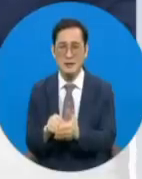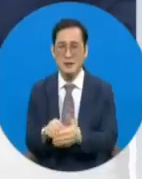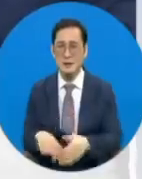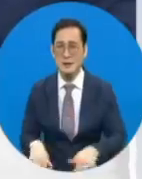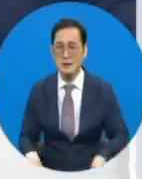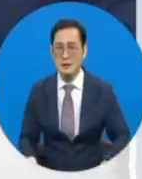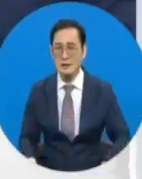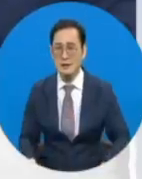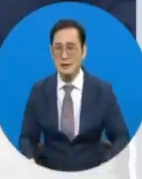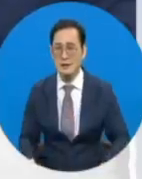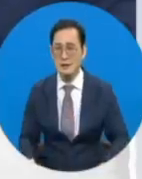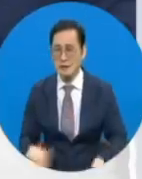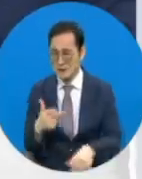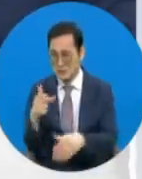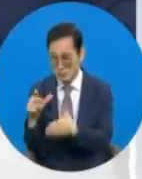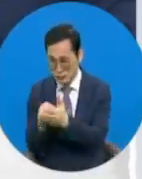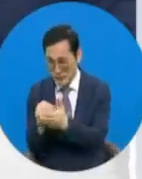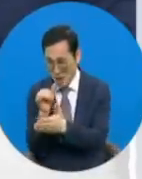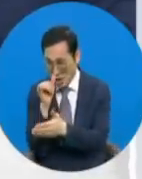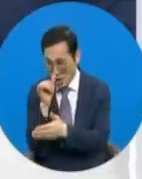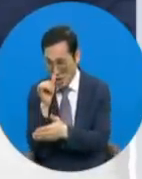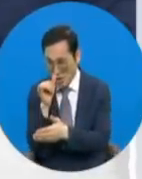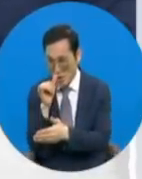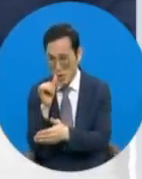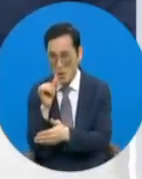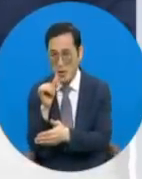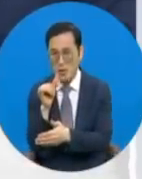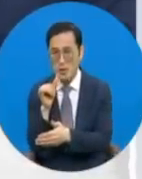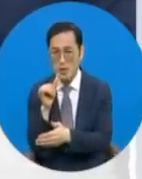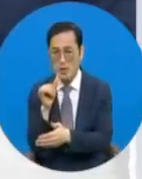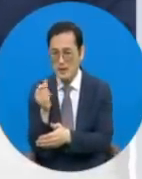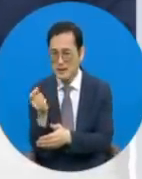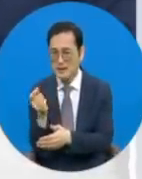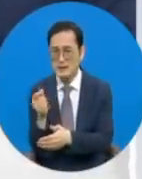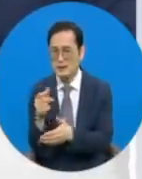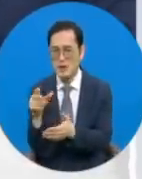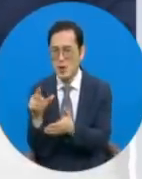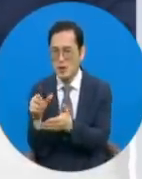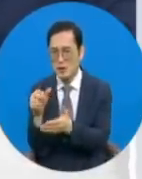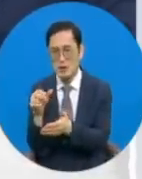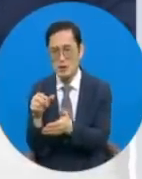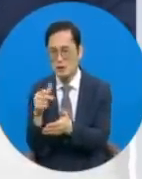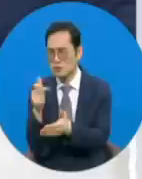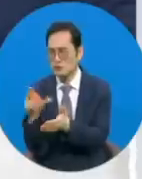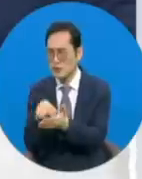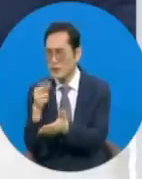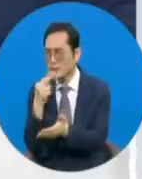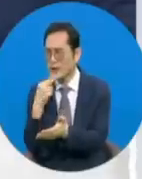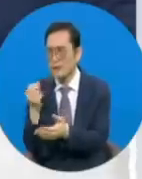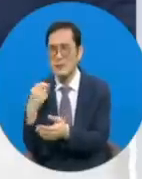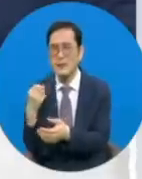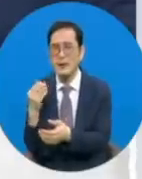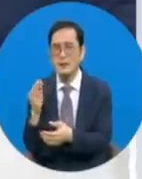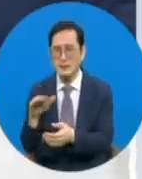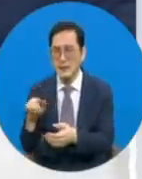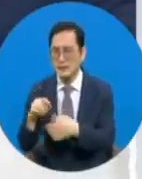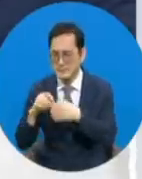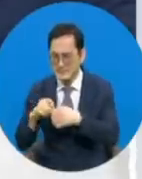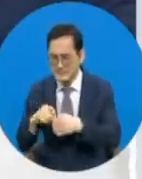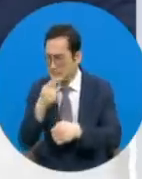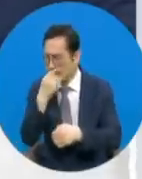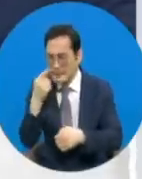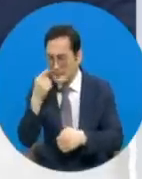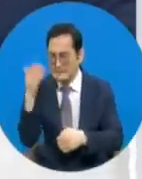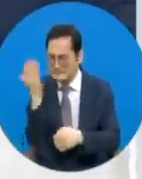문제라도 발견된다면 이것은 조금 더 미루고 정말로 문제가 없는지를 마지막까지 확인하고 그런 절차라도 거쳐야 되는데